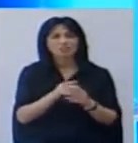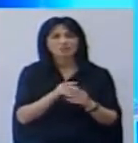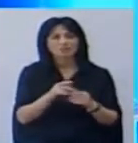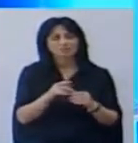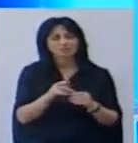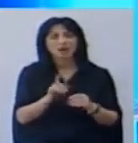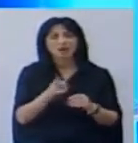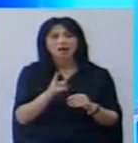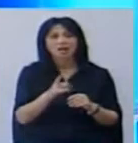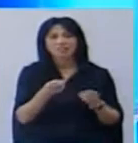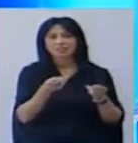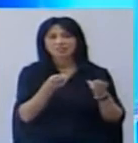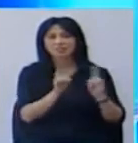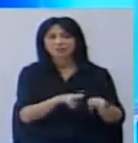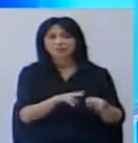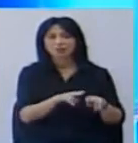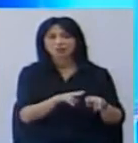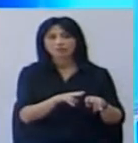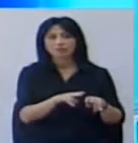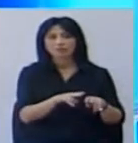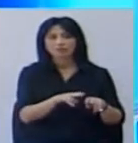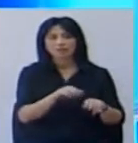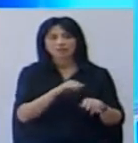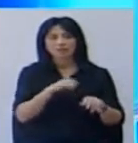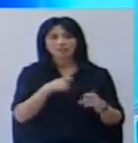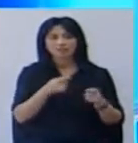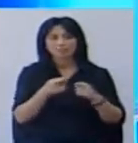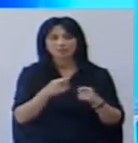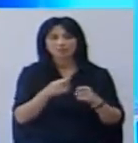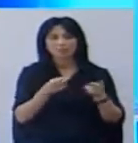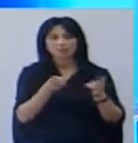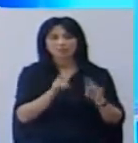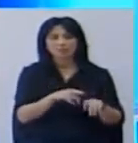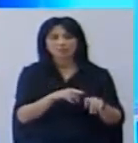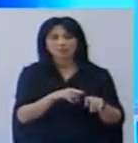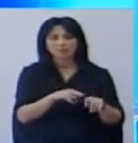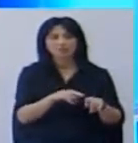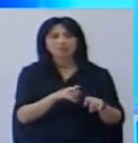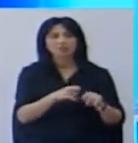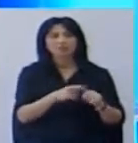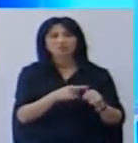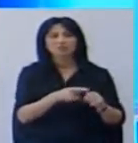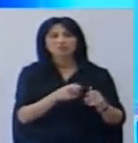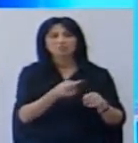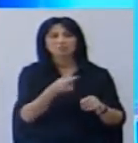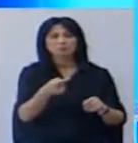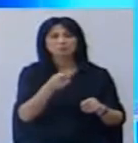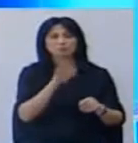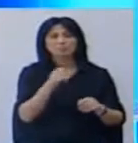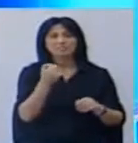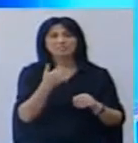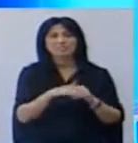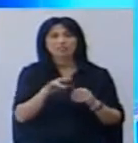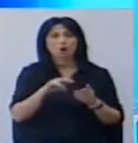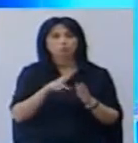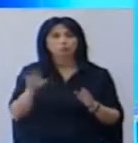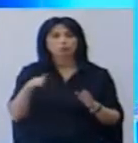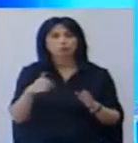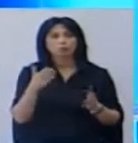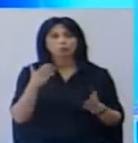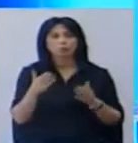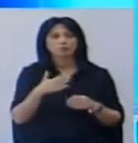კონტრარგუმენტი, რომ რაც მეტს მივცემთ თვითმმართველობას, ის დააკლდება, ლოგიკურია, ხო? ის დააკლდება ცენტრალურ ბიუჯეტს.